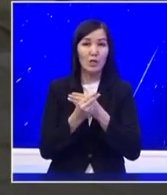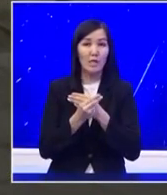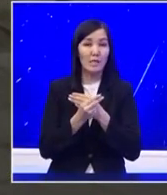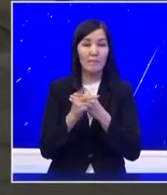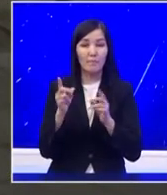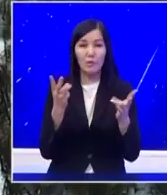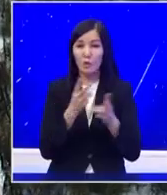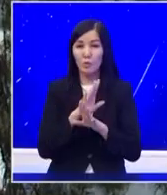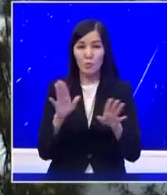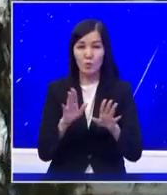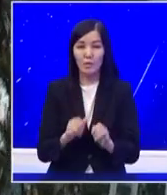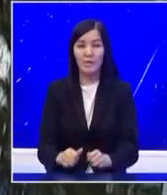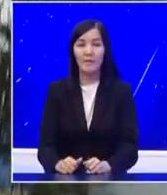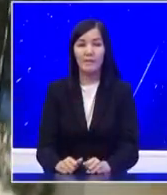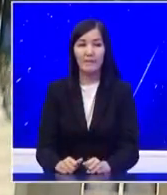говорят эксперты.